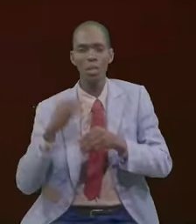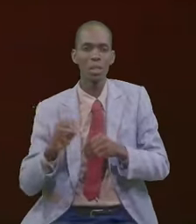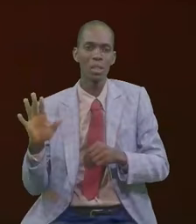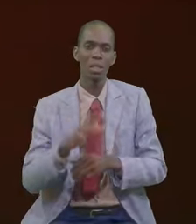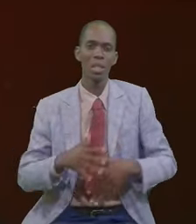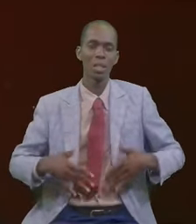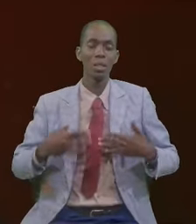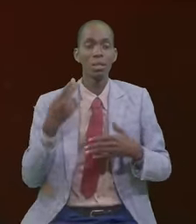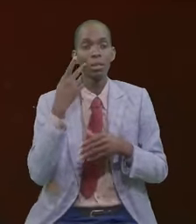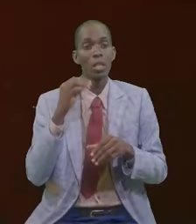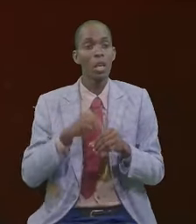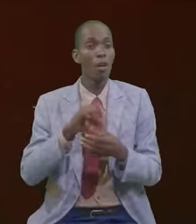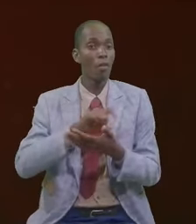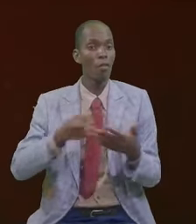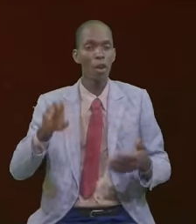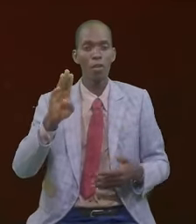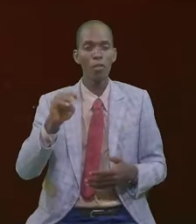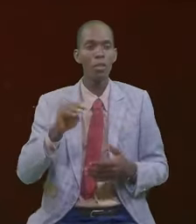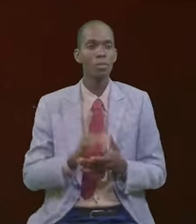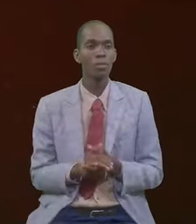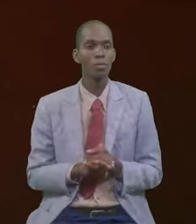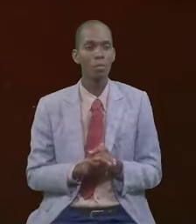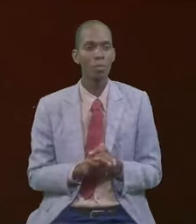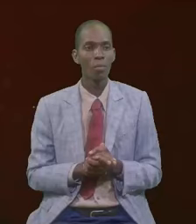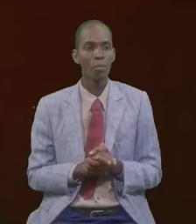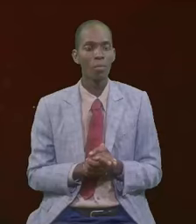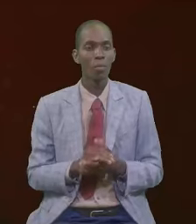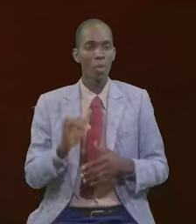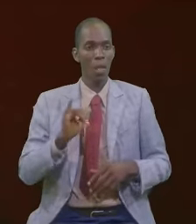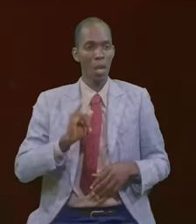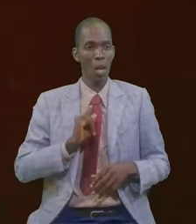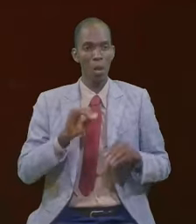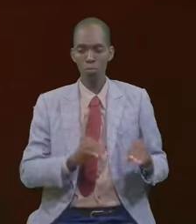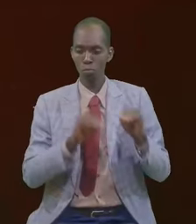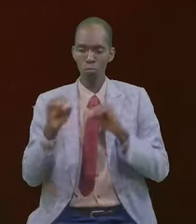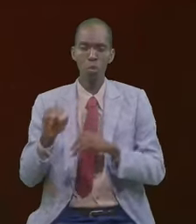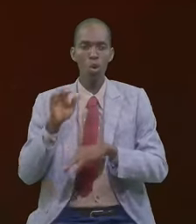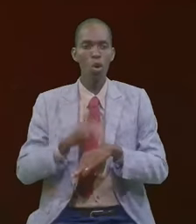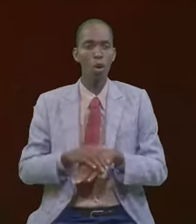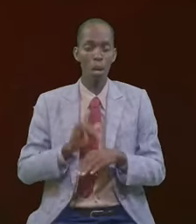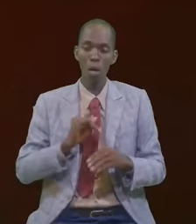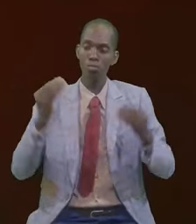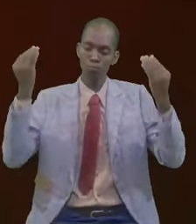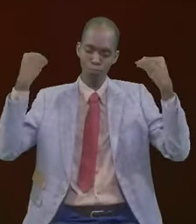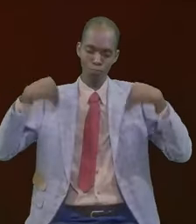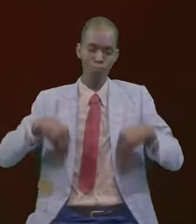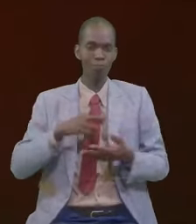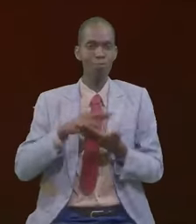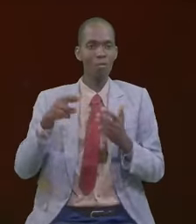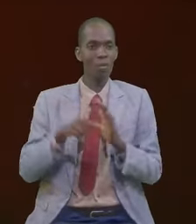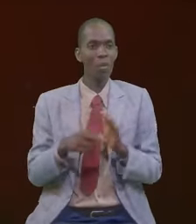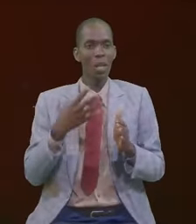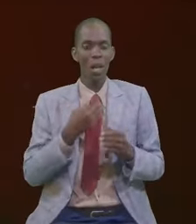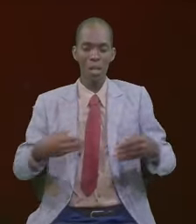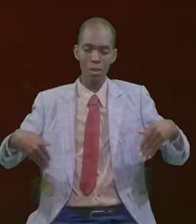leur vie. Verset 14. Je me revêtais de la justice et je lui